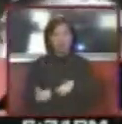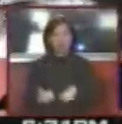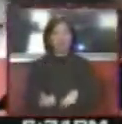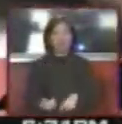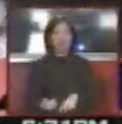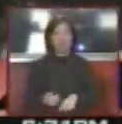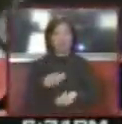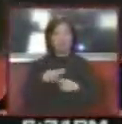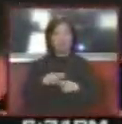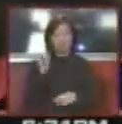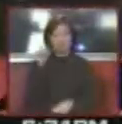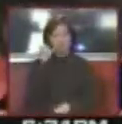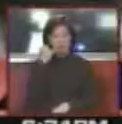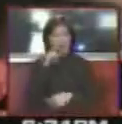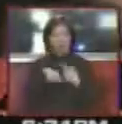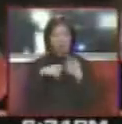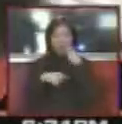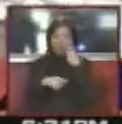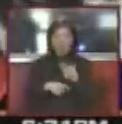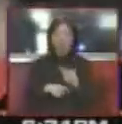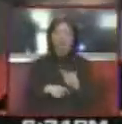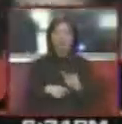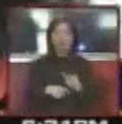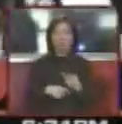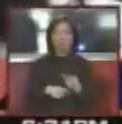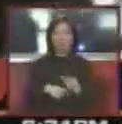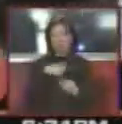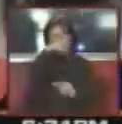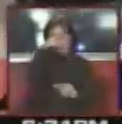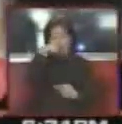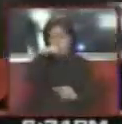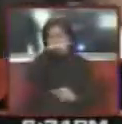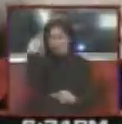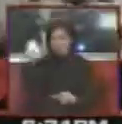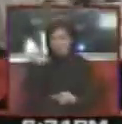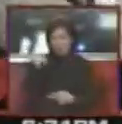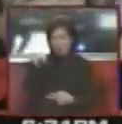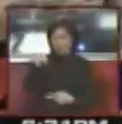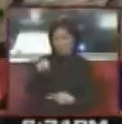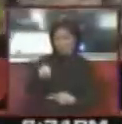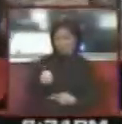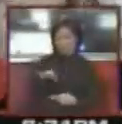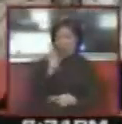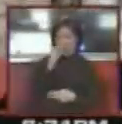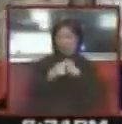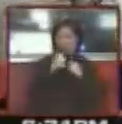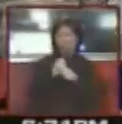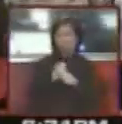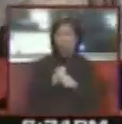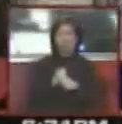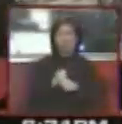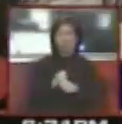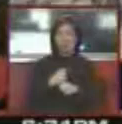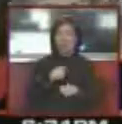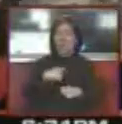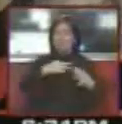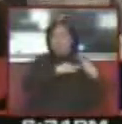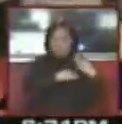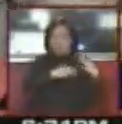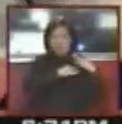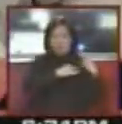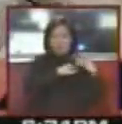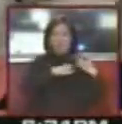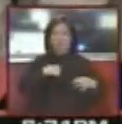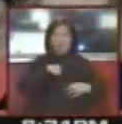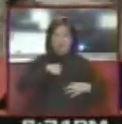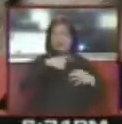Napahagulgul si Jeneline Relano nang makita ang sunog na bangkay ng kanyang 9 taong gulang na anak na si Ana. Sinisisi ni Jeneline ang sarili matapos